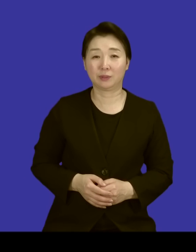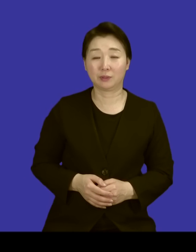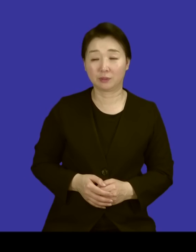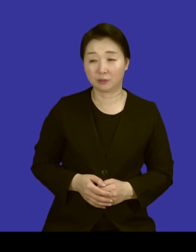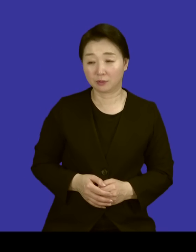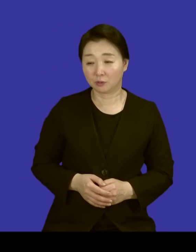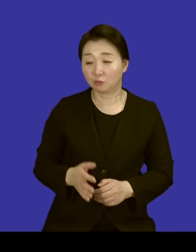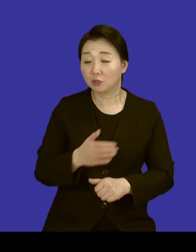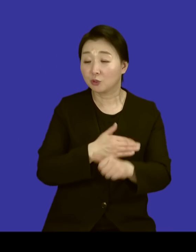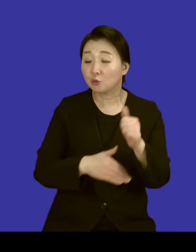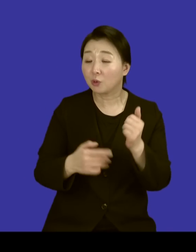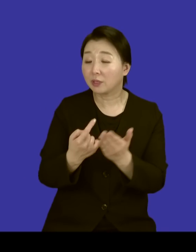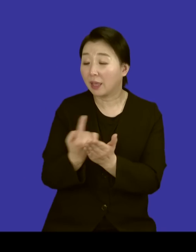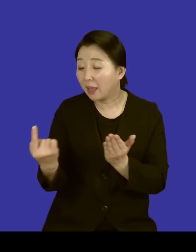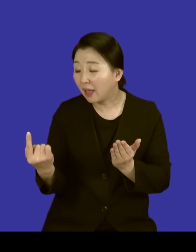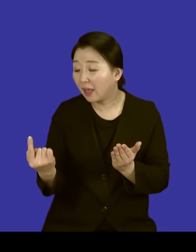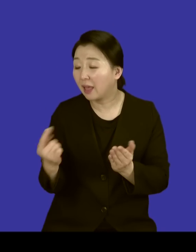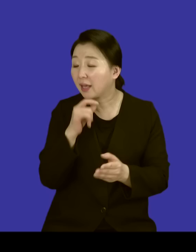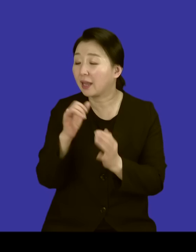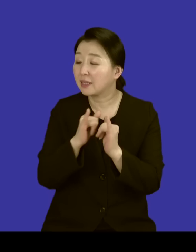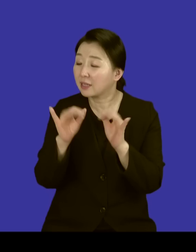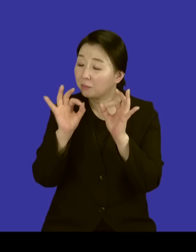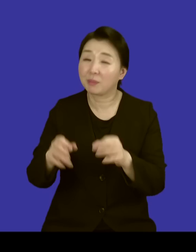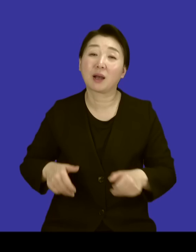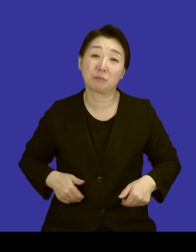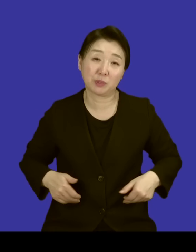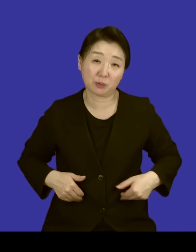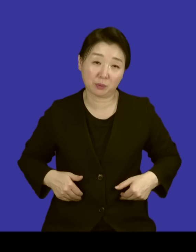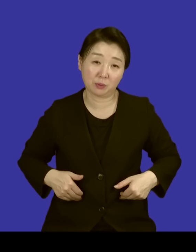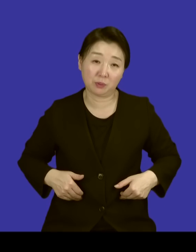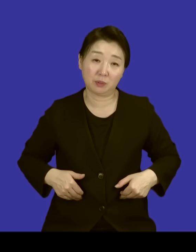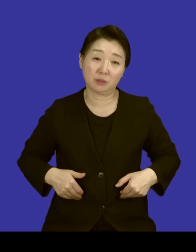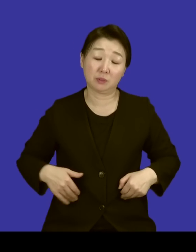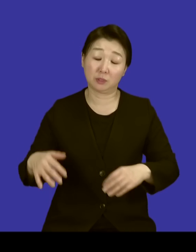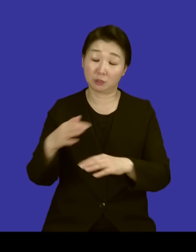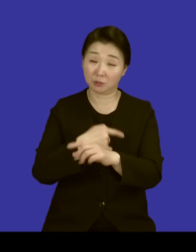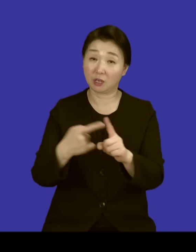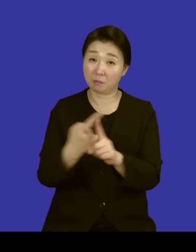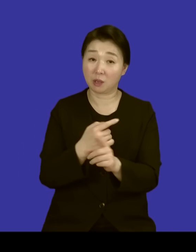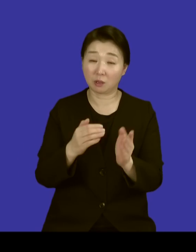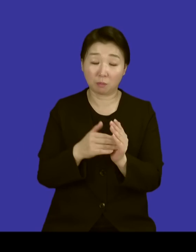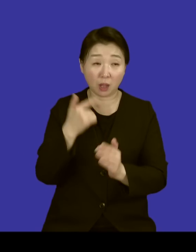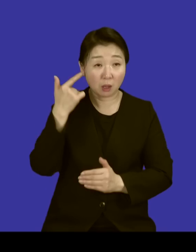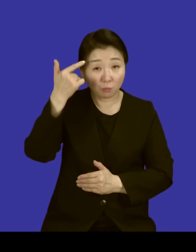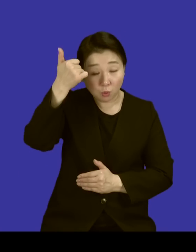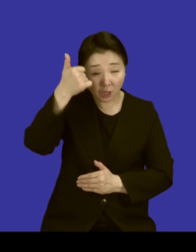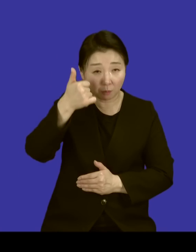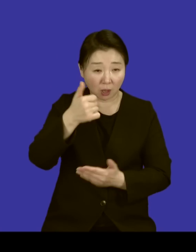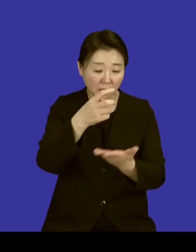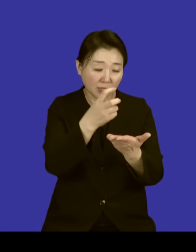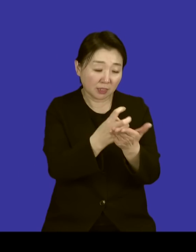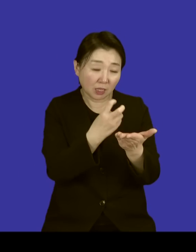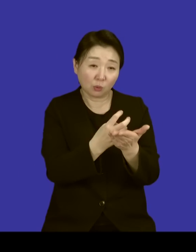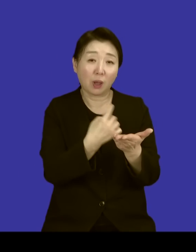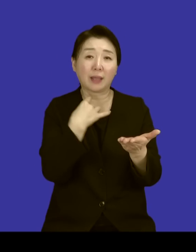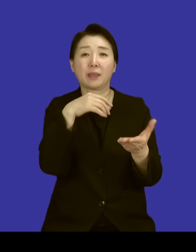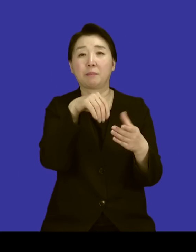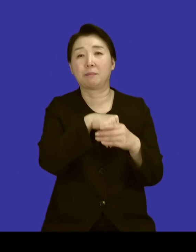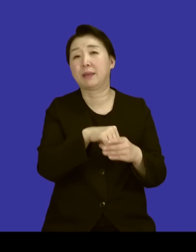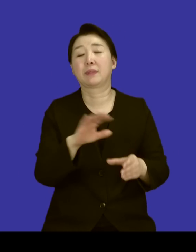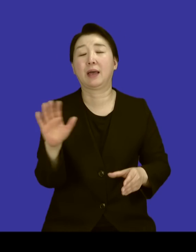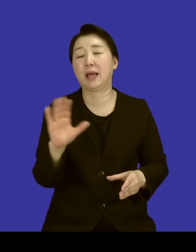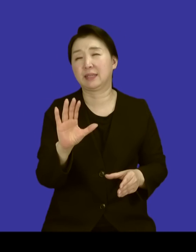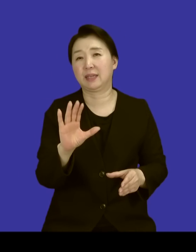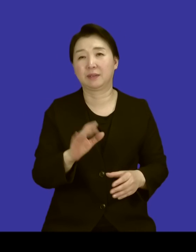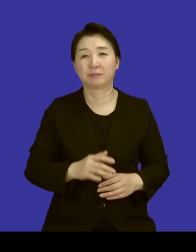소외된 이웃들을 보시면 어떨까 싶고 네. 지금 많이 바뀌었거든요. 교회 목회라는 게 제도 교회 안에만 있다고 생각했던 시대는